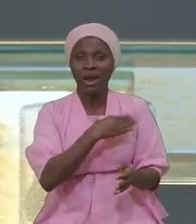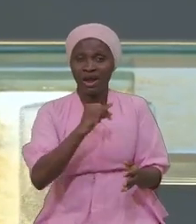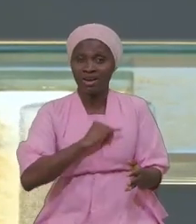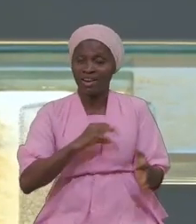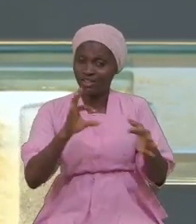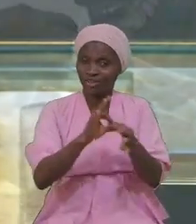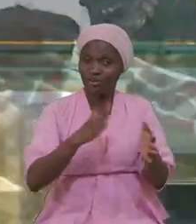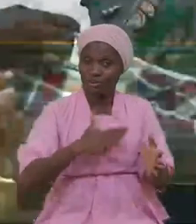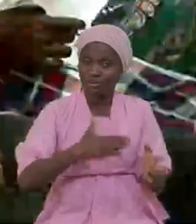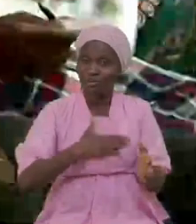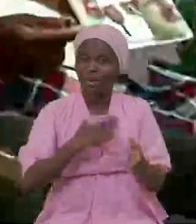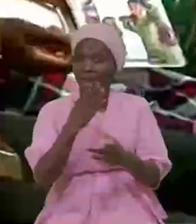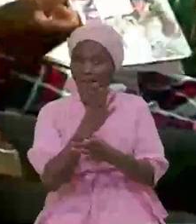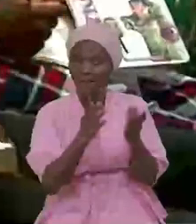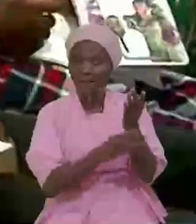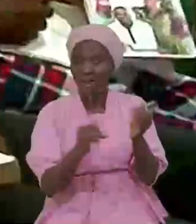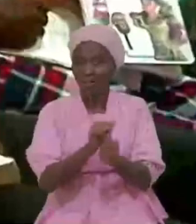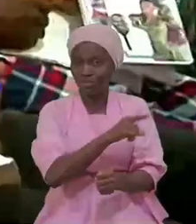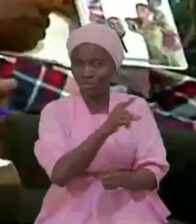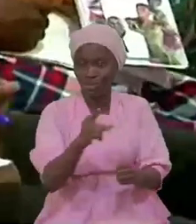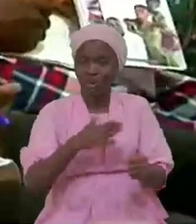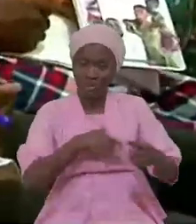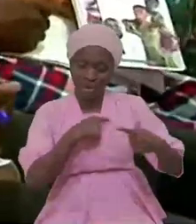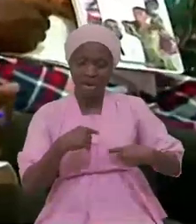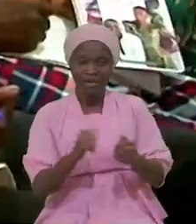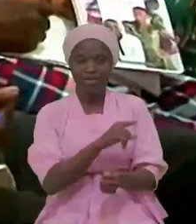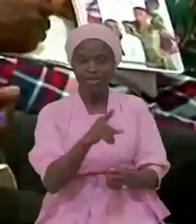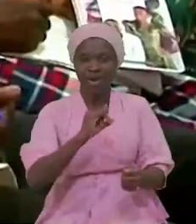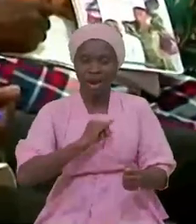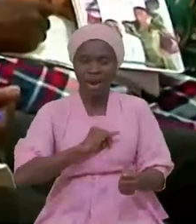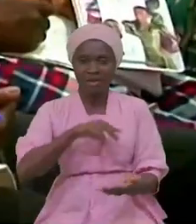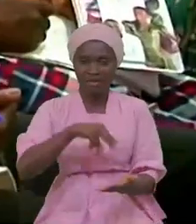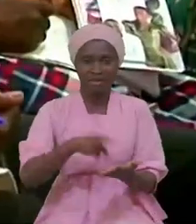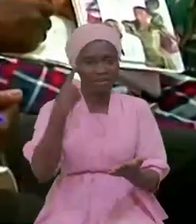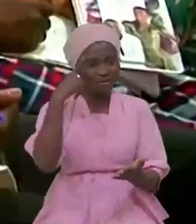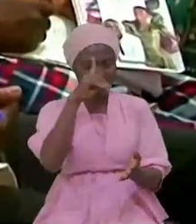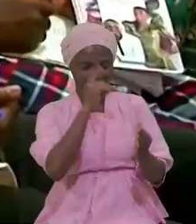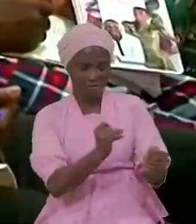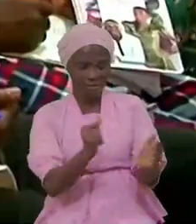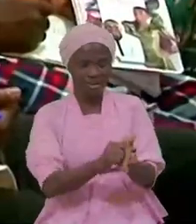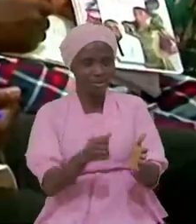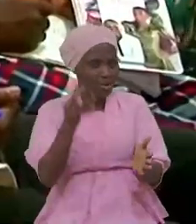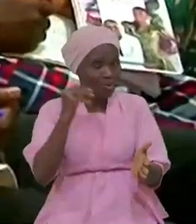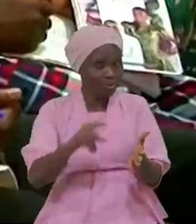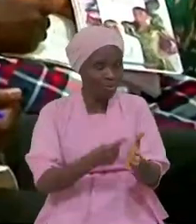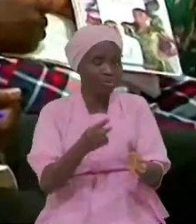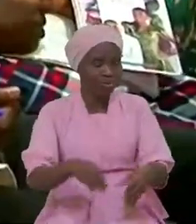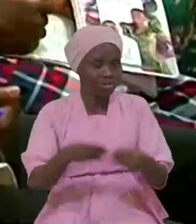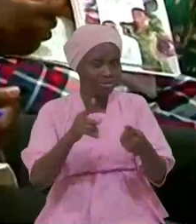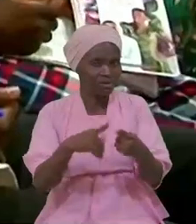en combattant pour la foi qui a été transmise au sein, une fois pour toutes. Pouvez-vous